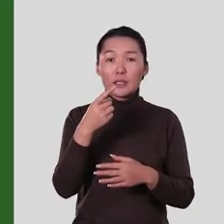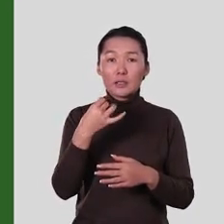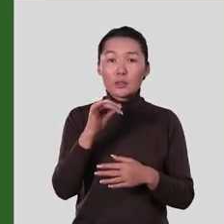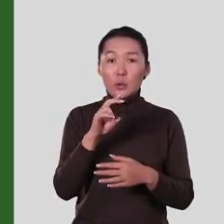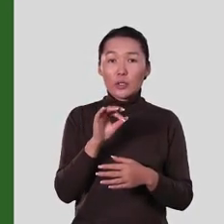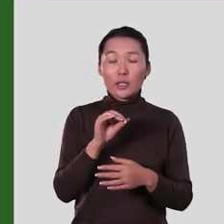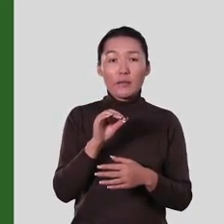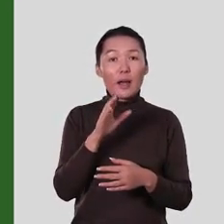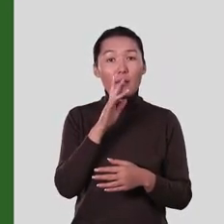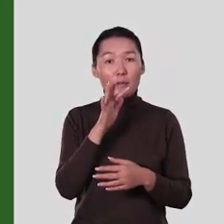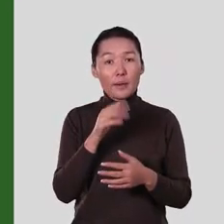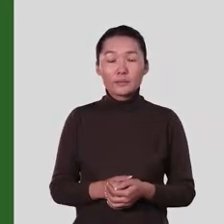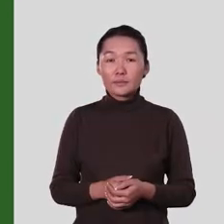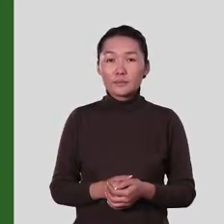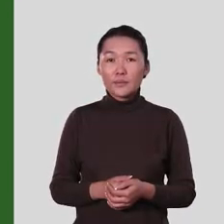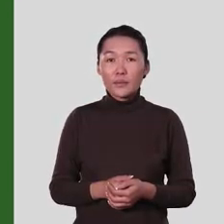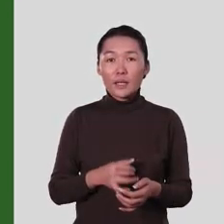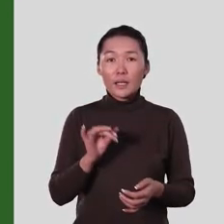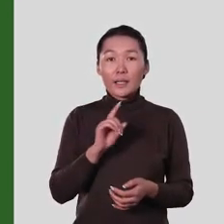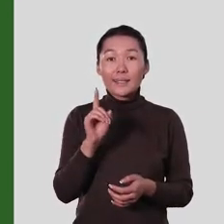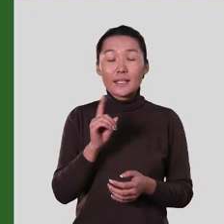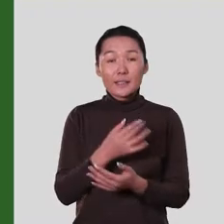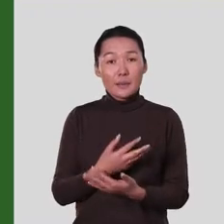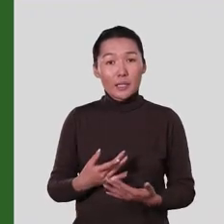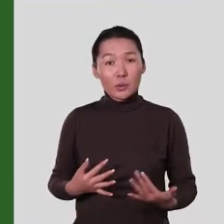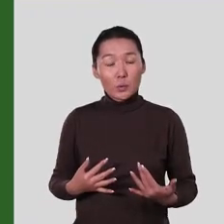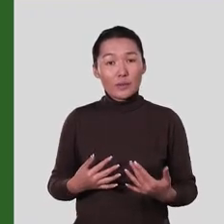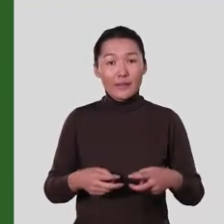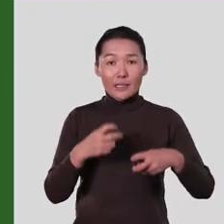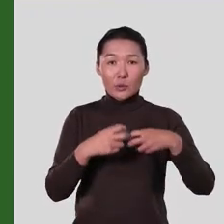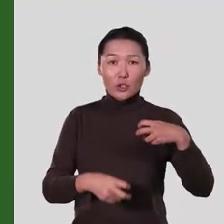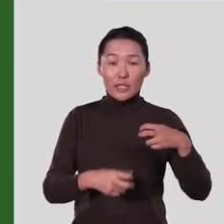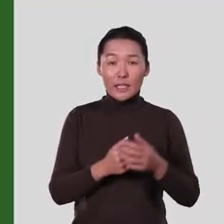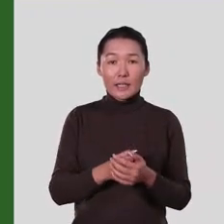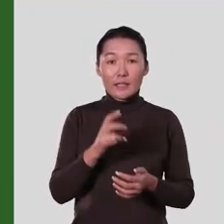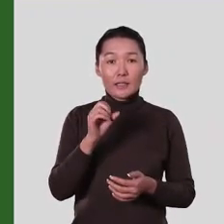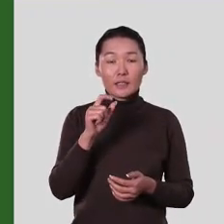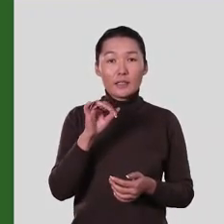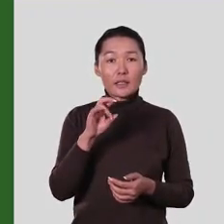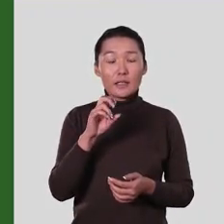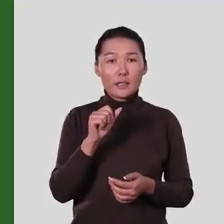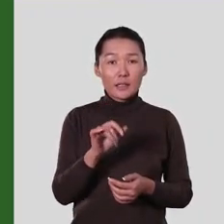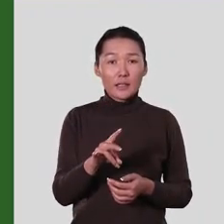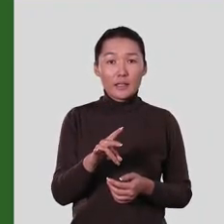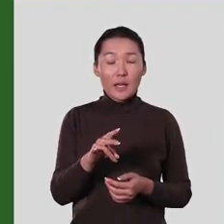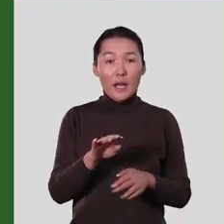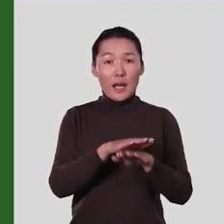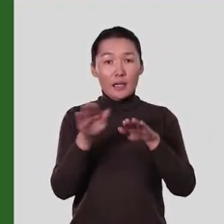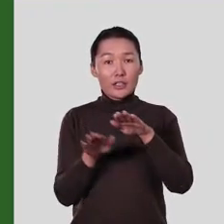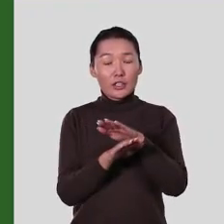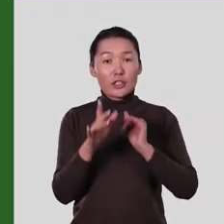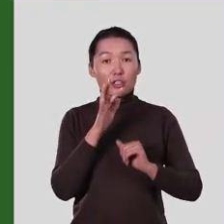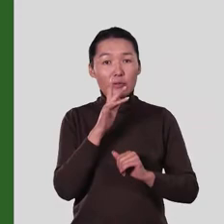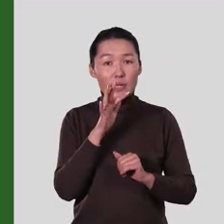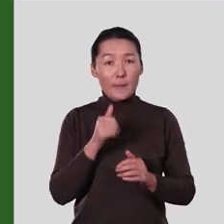мезозой-кайнозойского времени. Преимущественно из продуктов разрушения неоген нижнечетвертичного